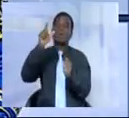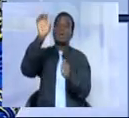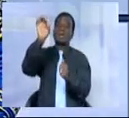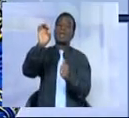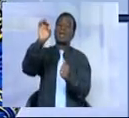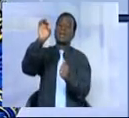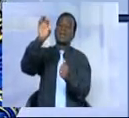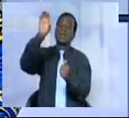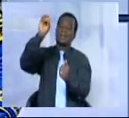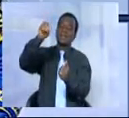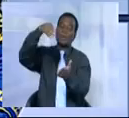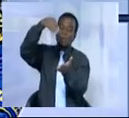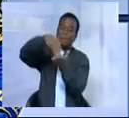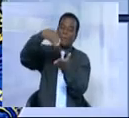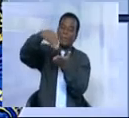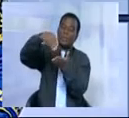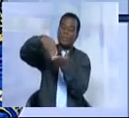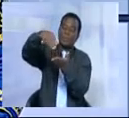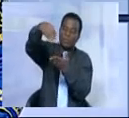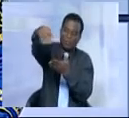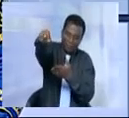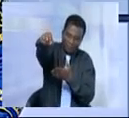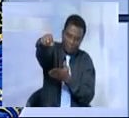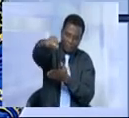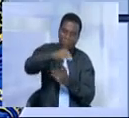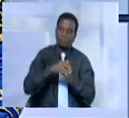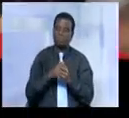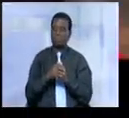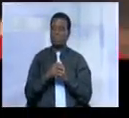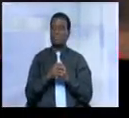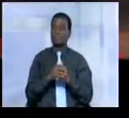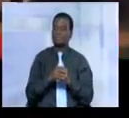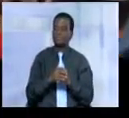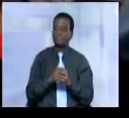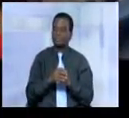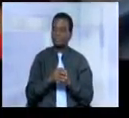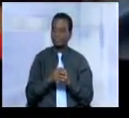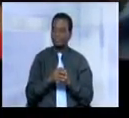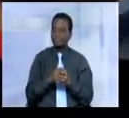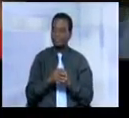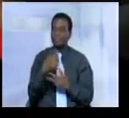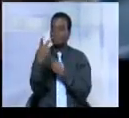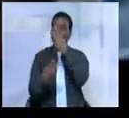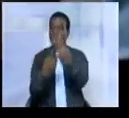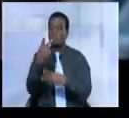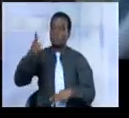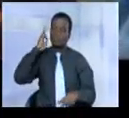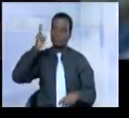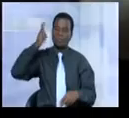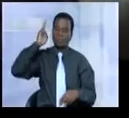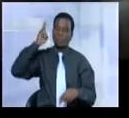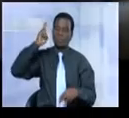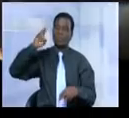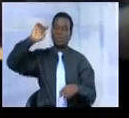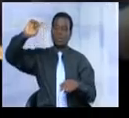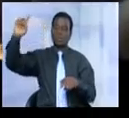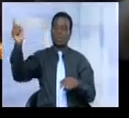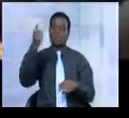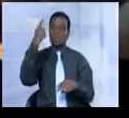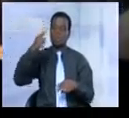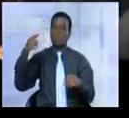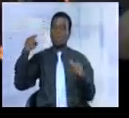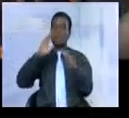soit plus de 43 milliards de francs CFA. Une visite historique, la première qu'un premier